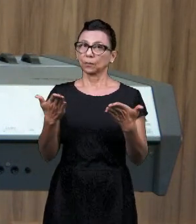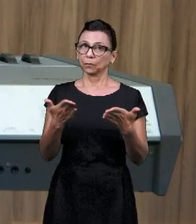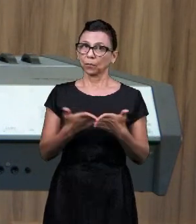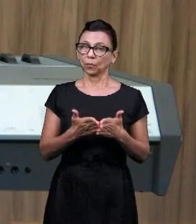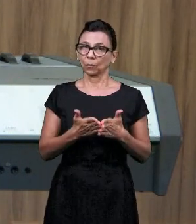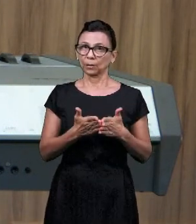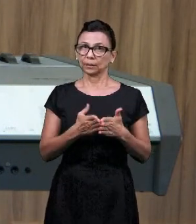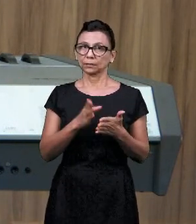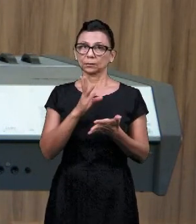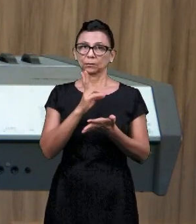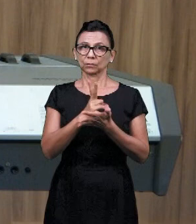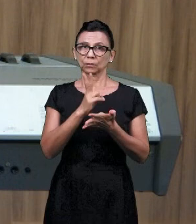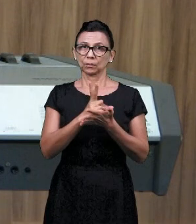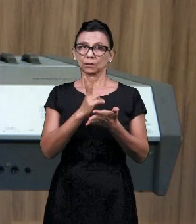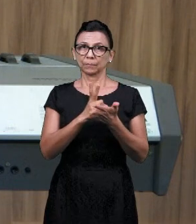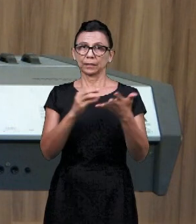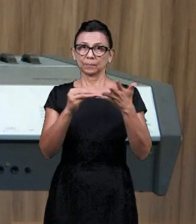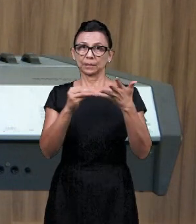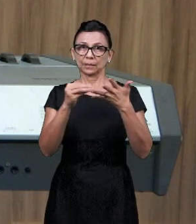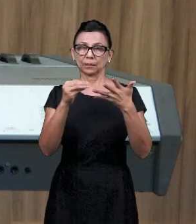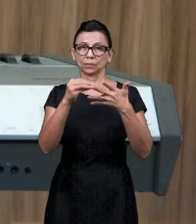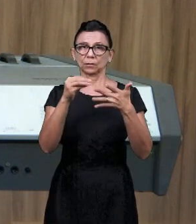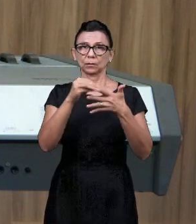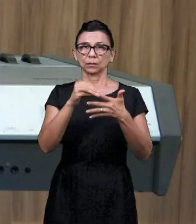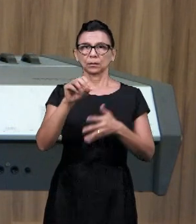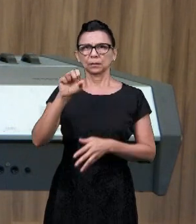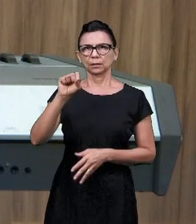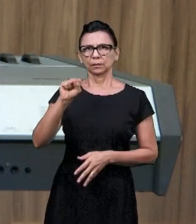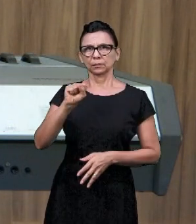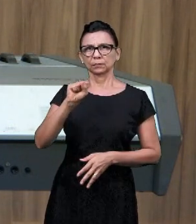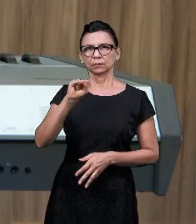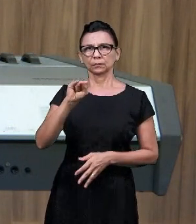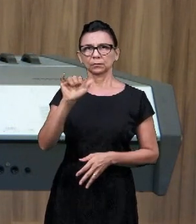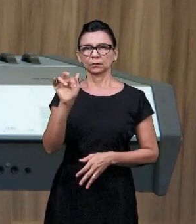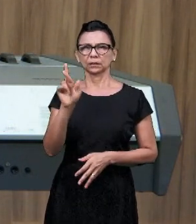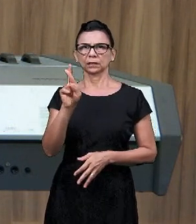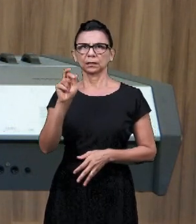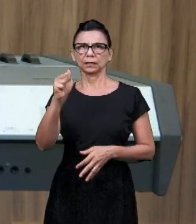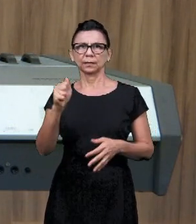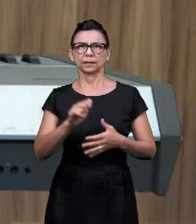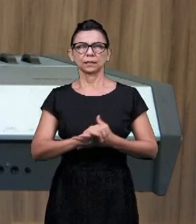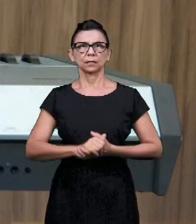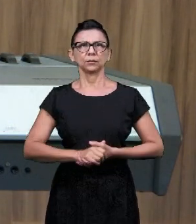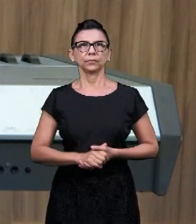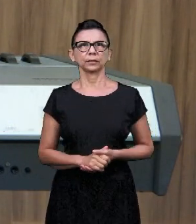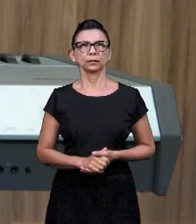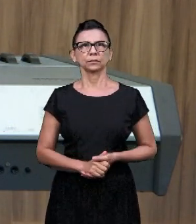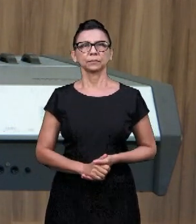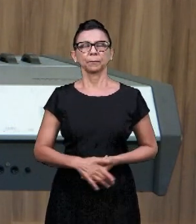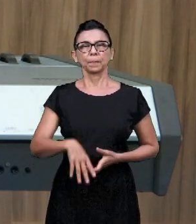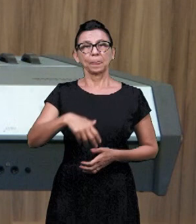mais dans la cifre. Donc, nous avons la première